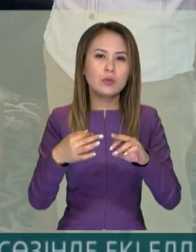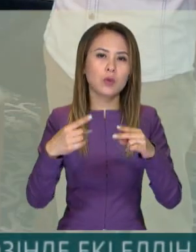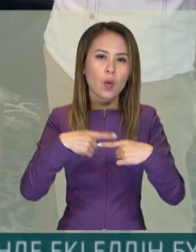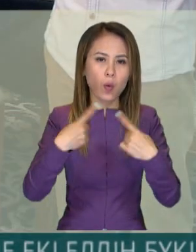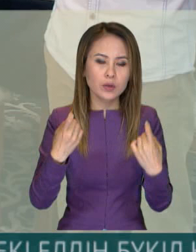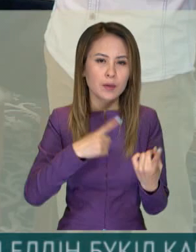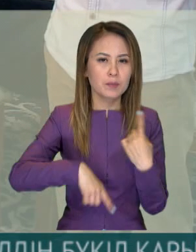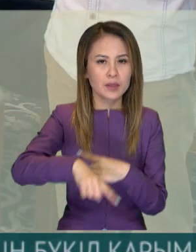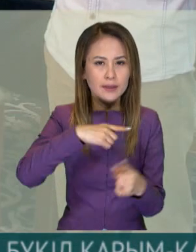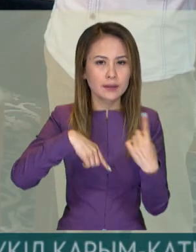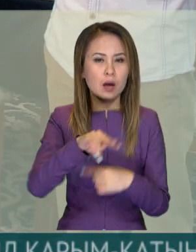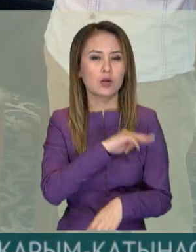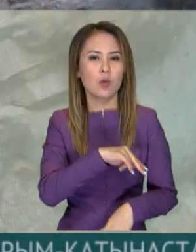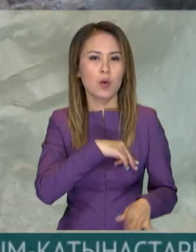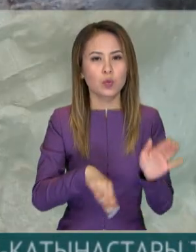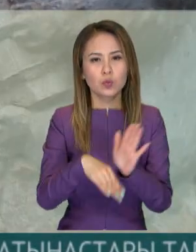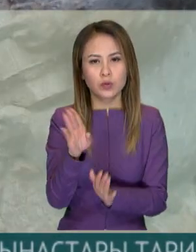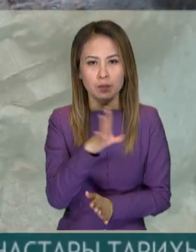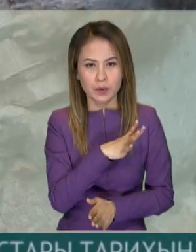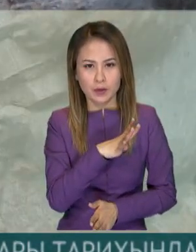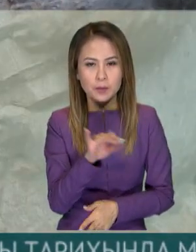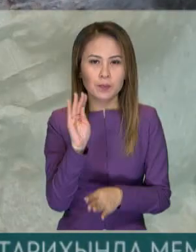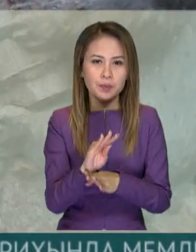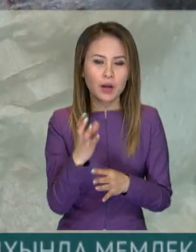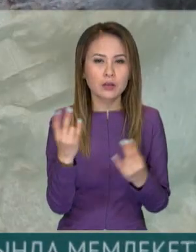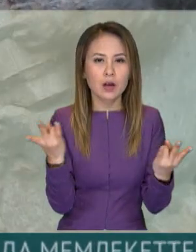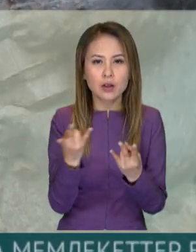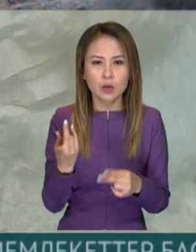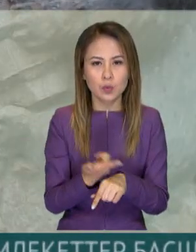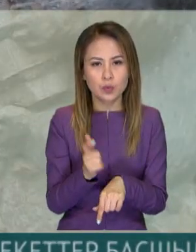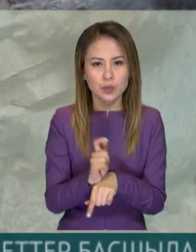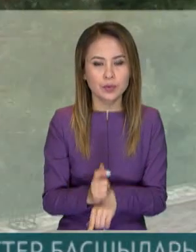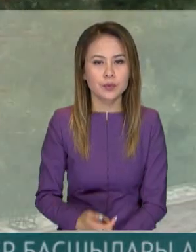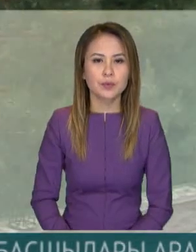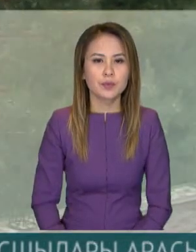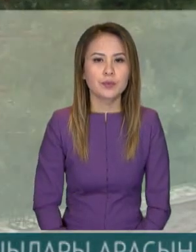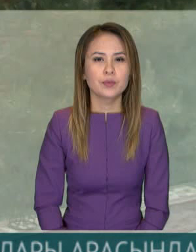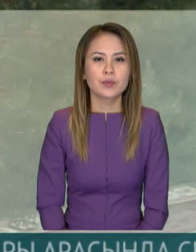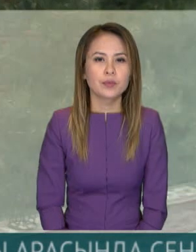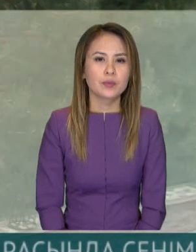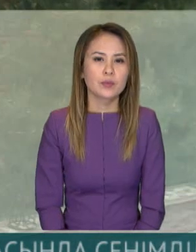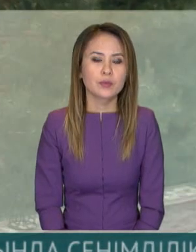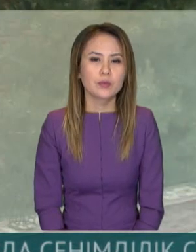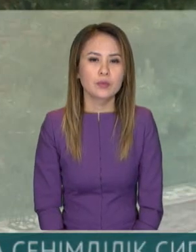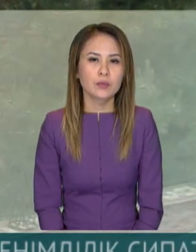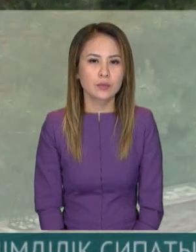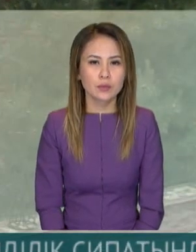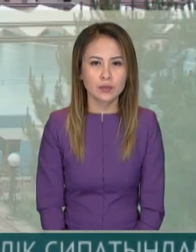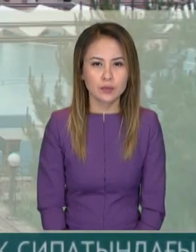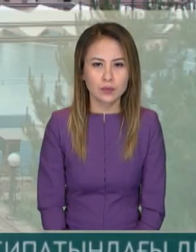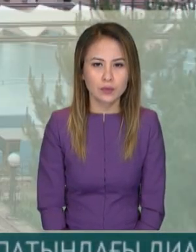қонағы бизнесін жақсарту ісі қолға алынды. Бұл демалушылар үшін аса қажет дейді сала мамандары.